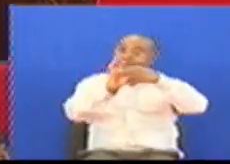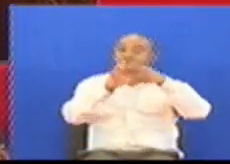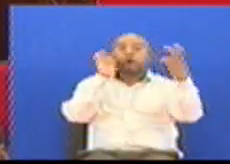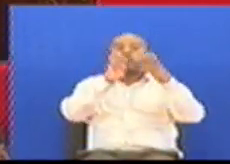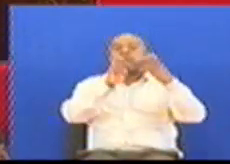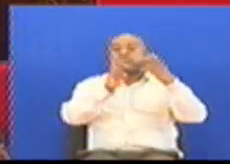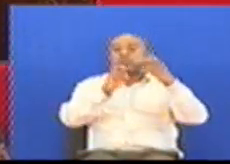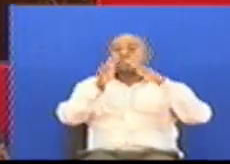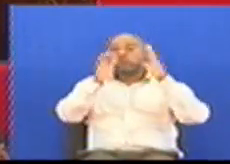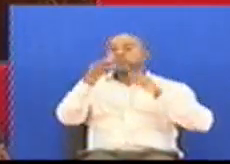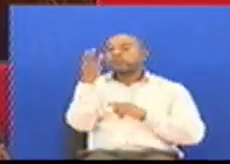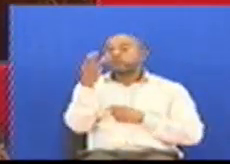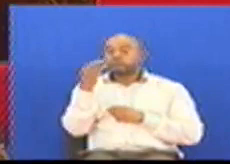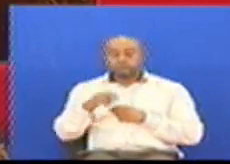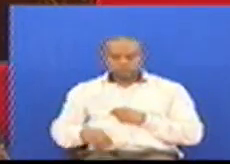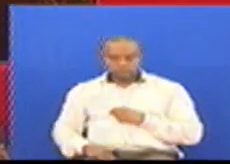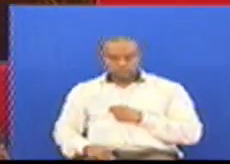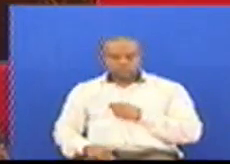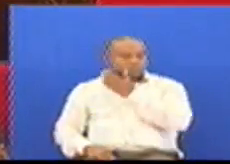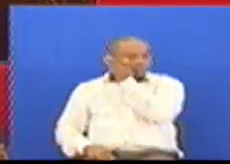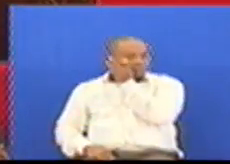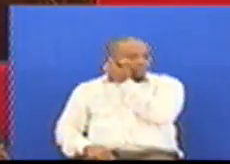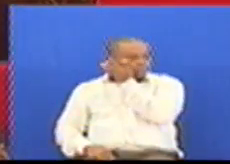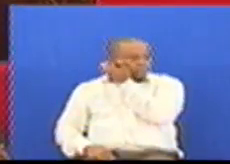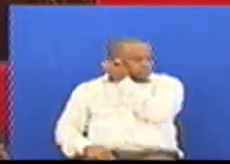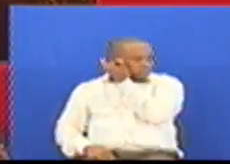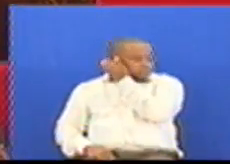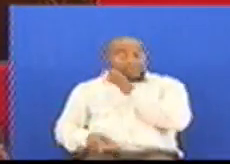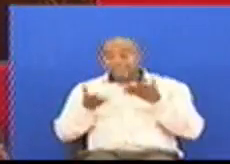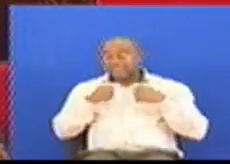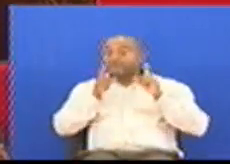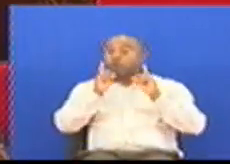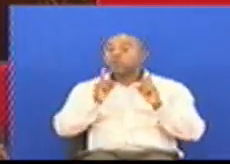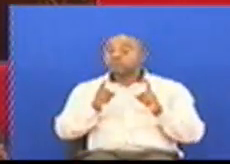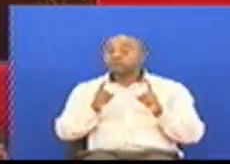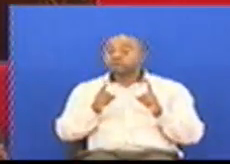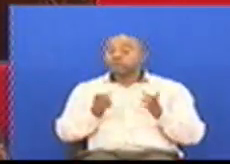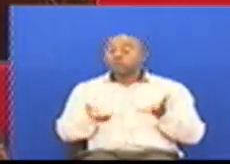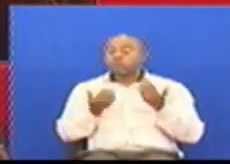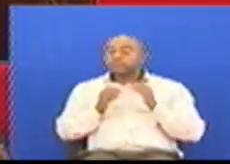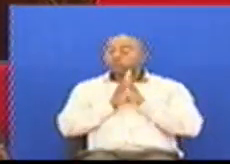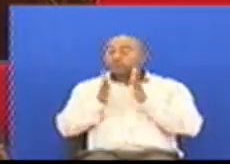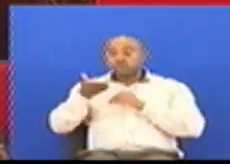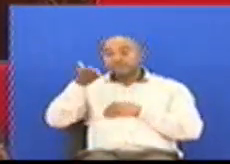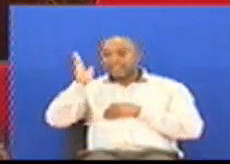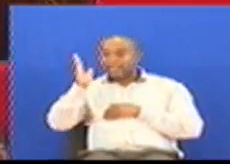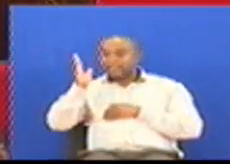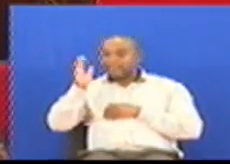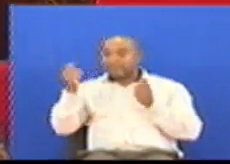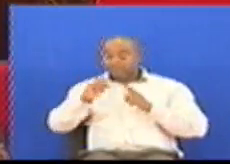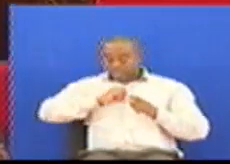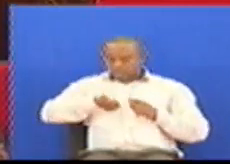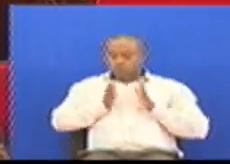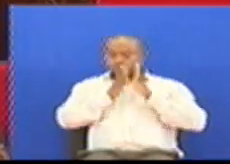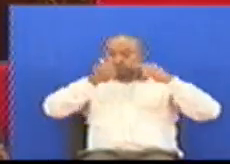tatu. Sasa hivi walimu wale katika kukagua shughuli za mfuko wa jimbo wameweza kuishukuru serikali, lakini pia kunishukuru mbunge